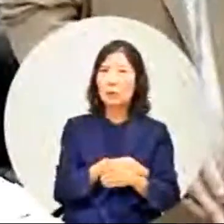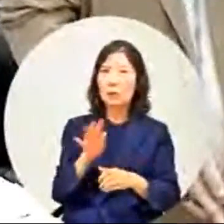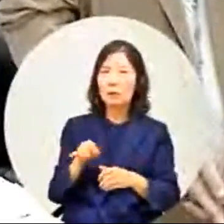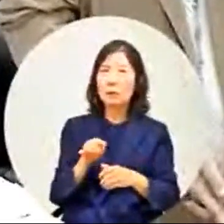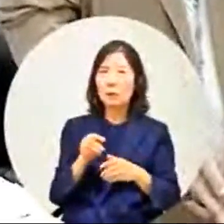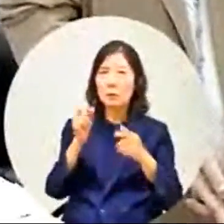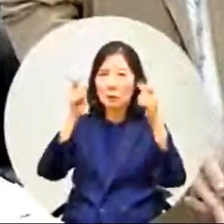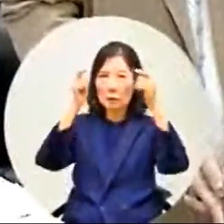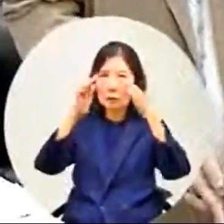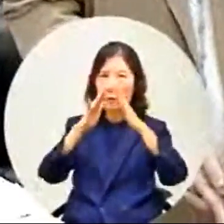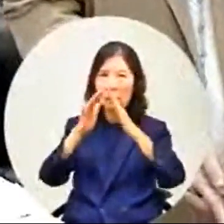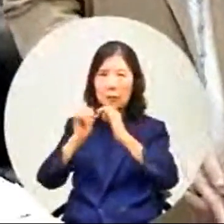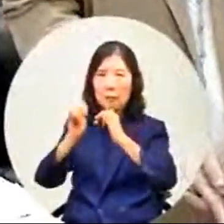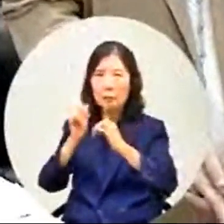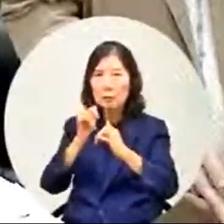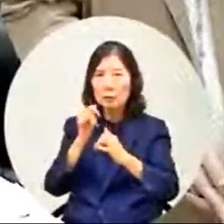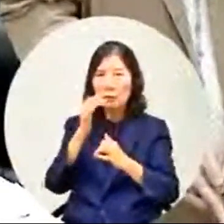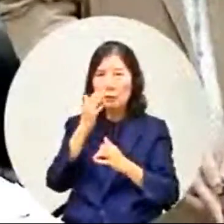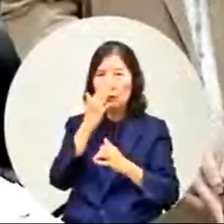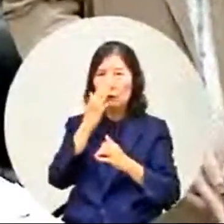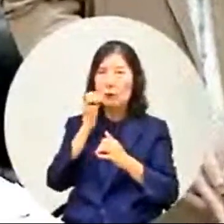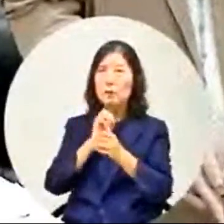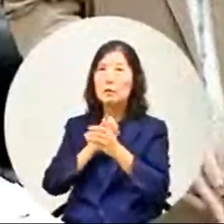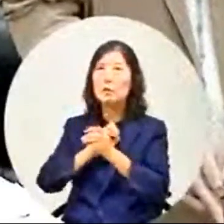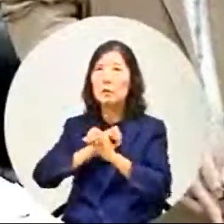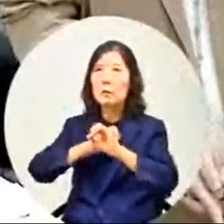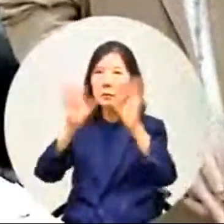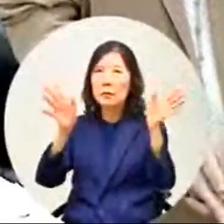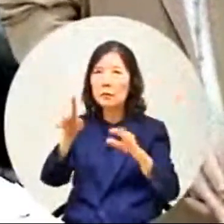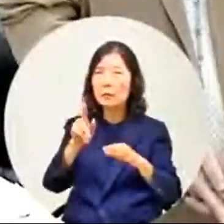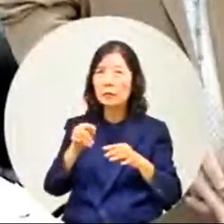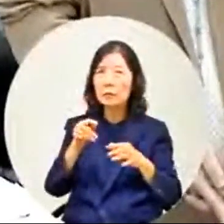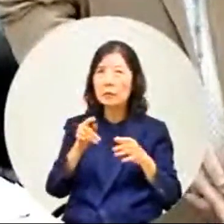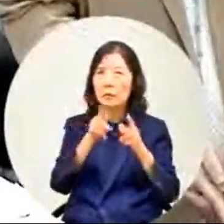告，而是闷着头干，造成现在的财